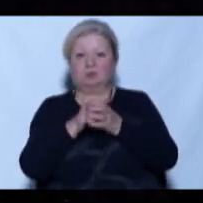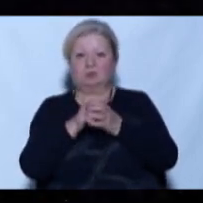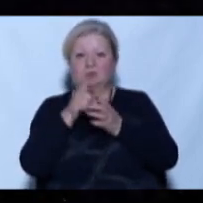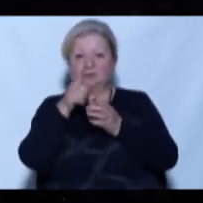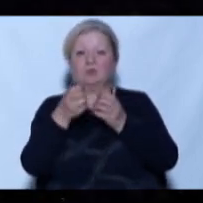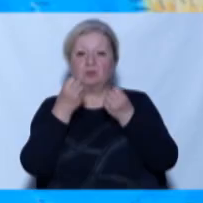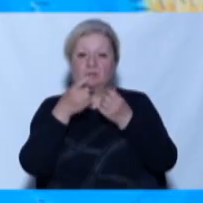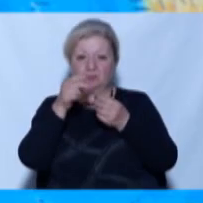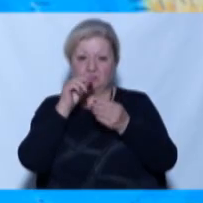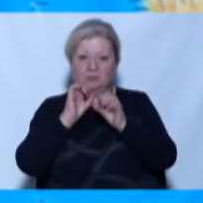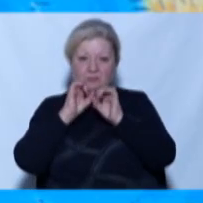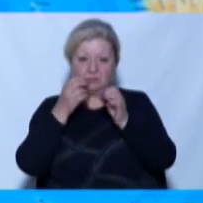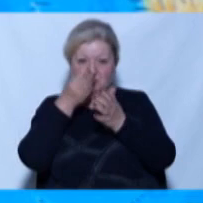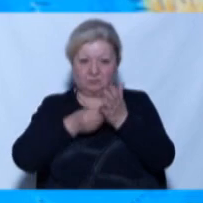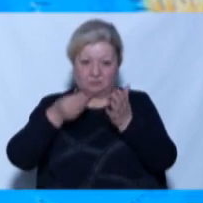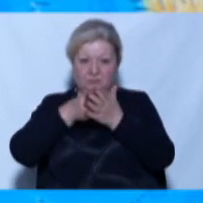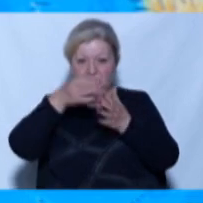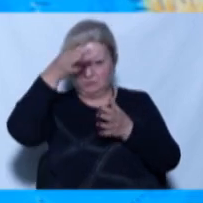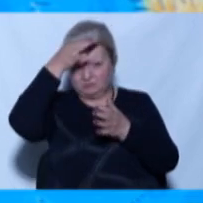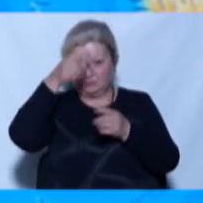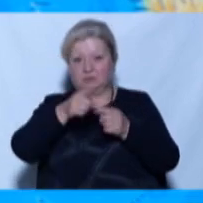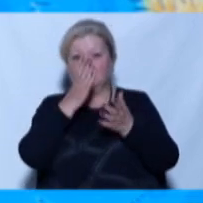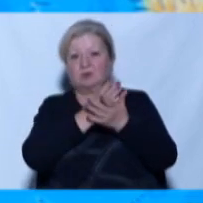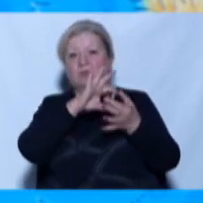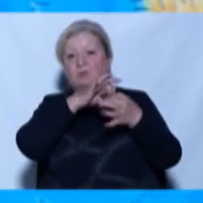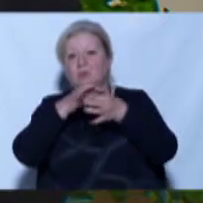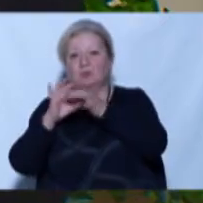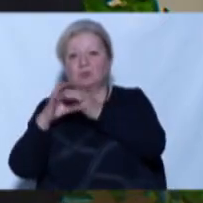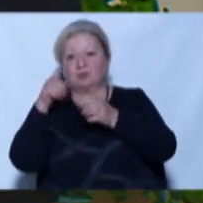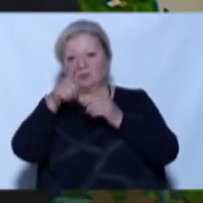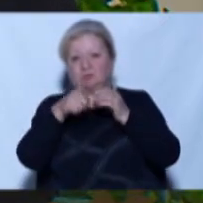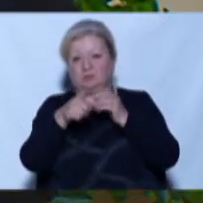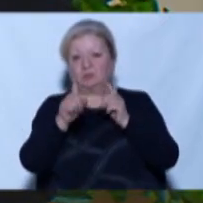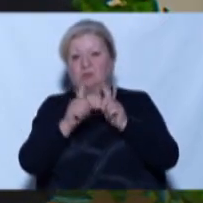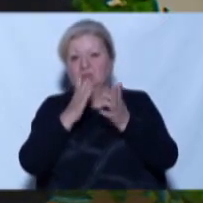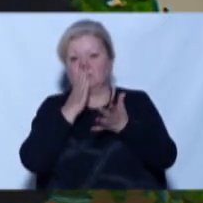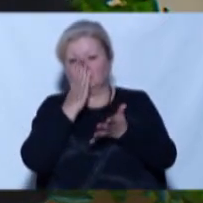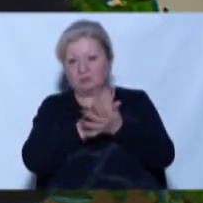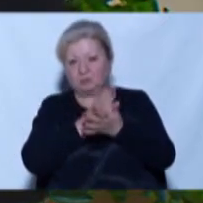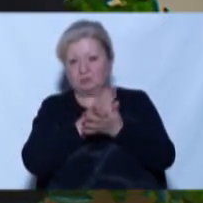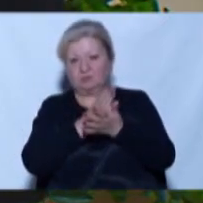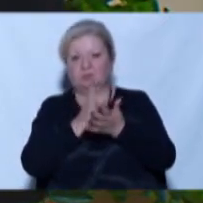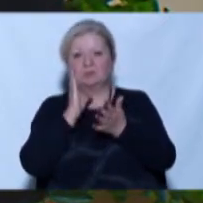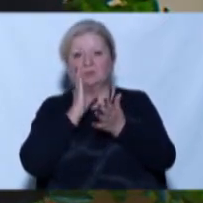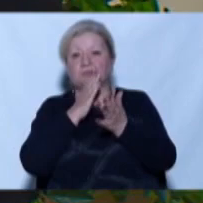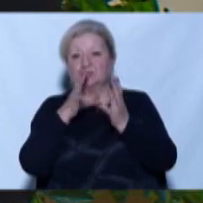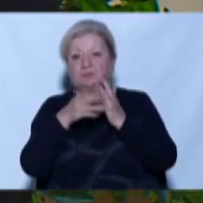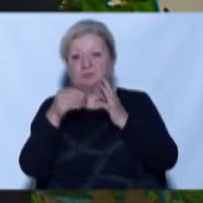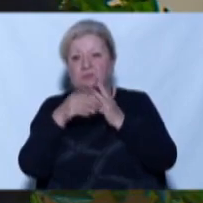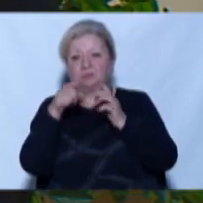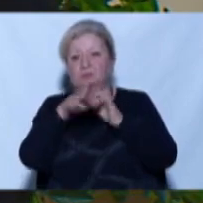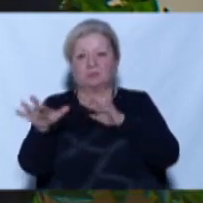რომ დედამიწის ბირთვში არსებული პროცესები, რომელიც განაპირობებს მთლიანად დედამიწის შინაგან